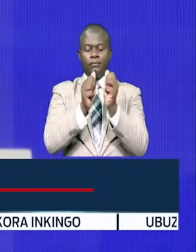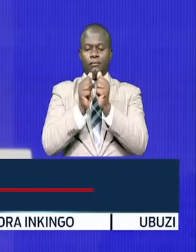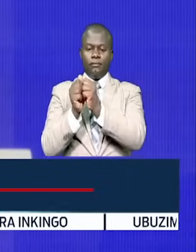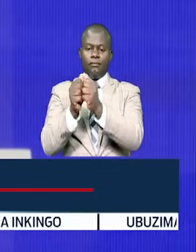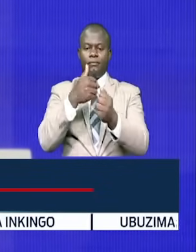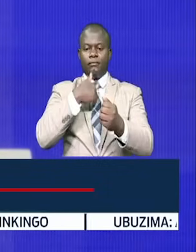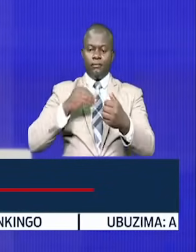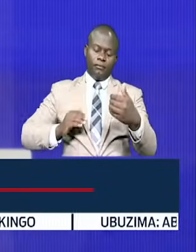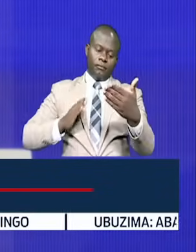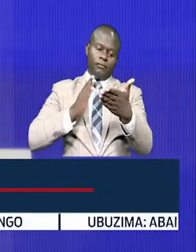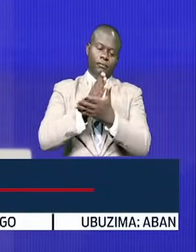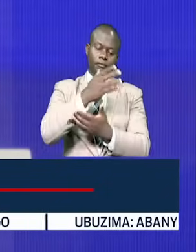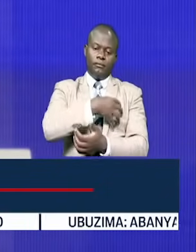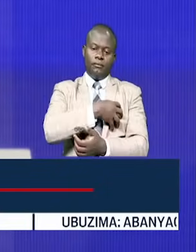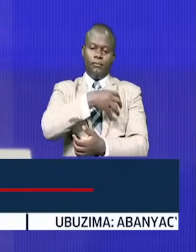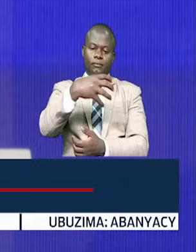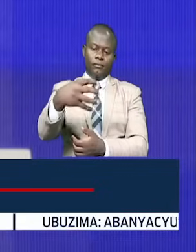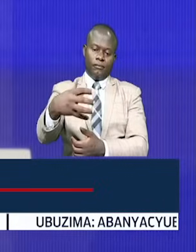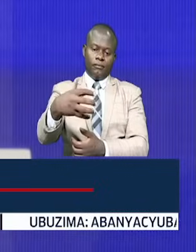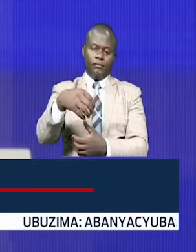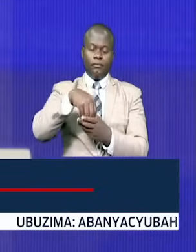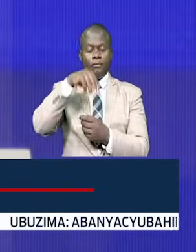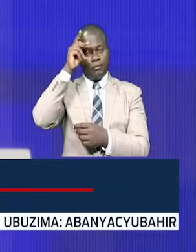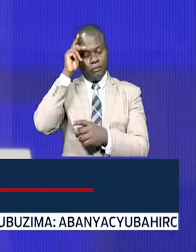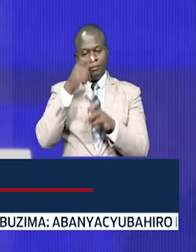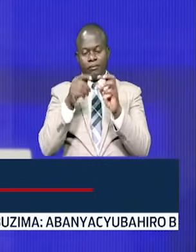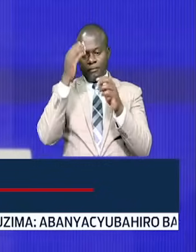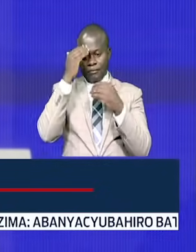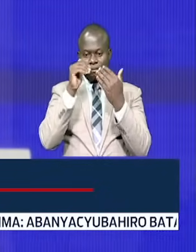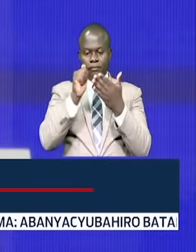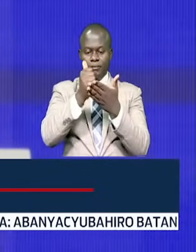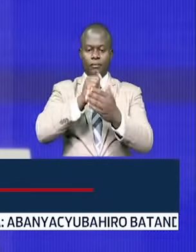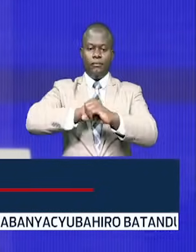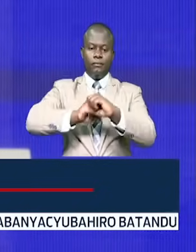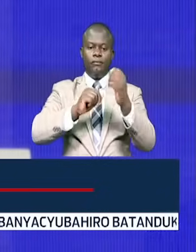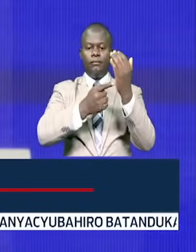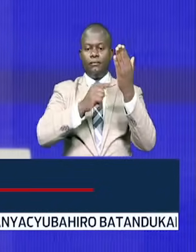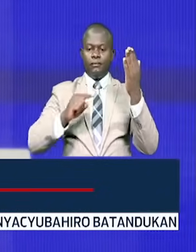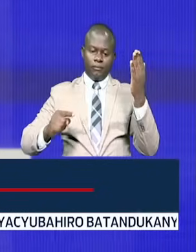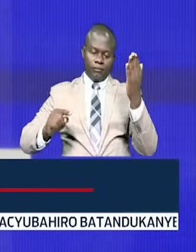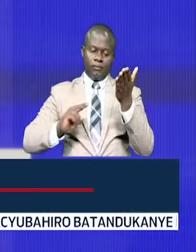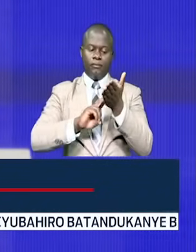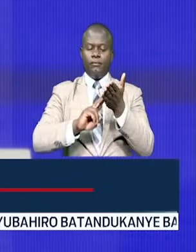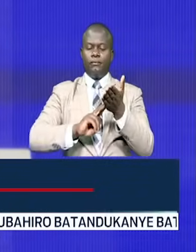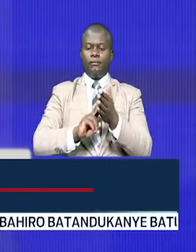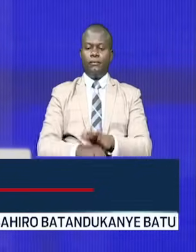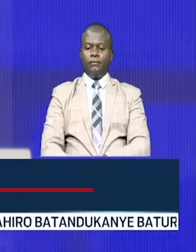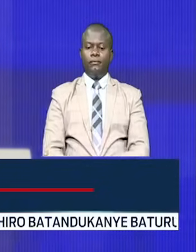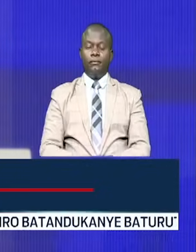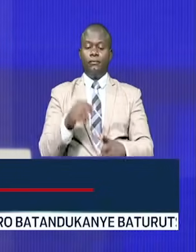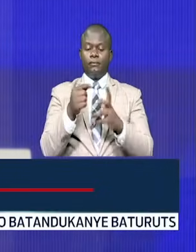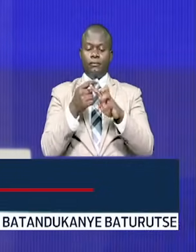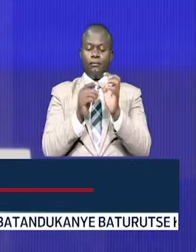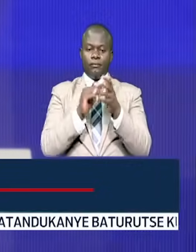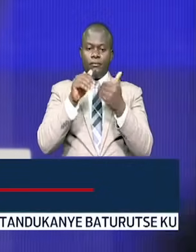kugira uburenganzira ku mutungo bwite mu by'ubwenge kugira ngo bifashe kurinda iryo koranabuhanga rikoreshwa. Ibyo kandi